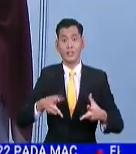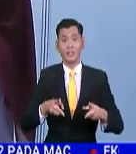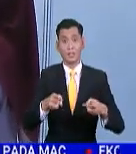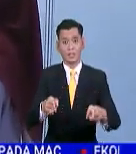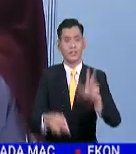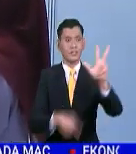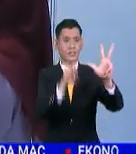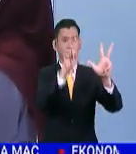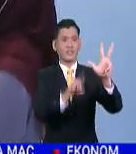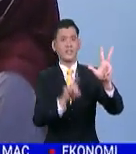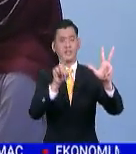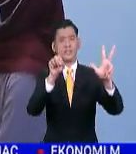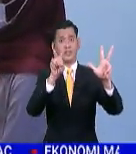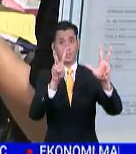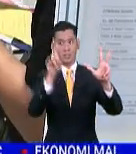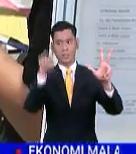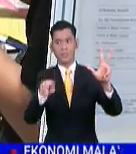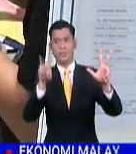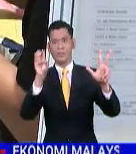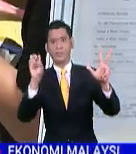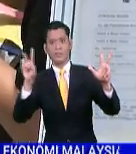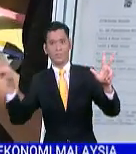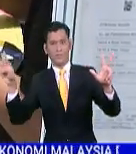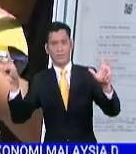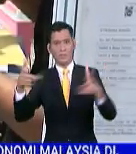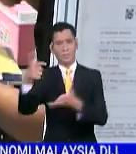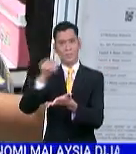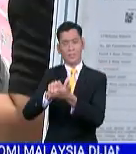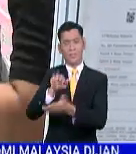Februari. Mohan Chinasami, Berita RTM.